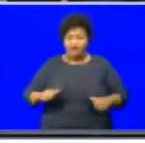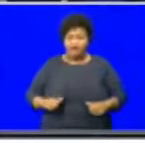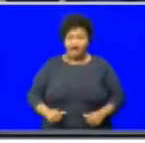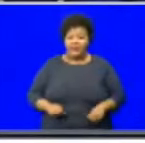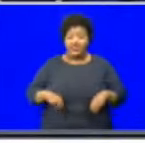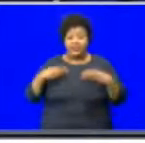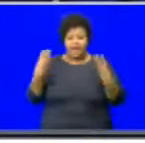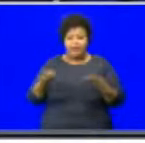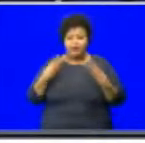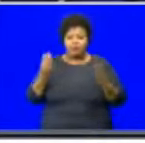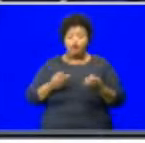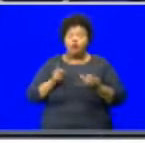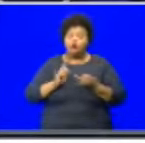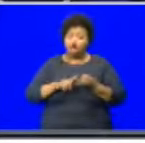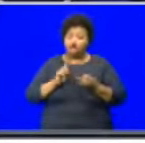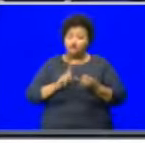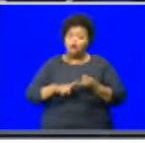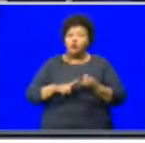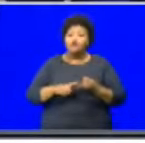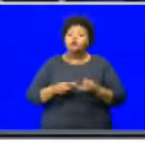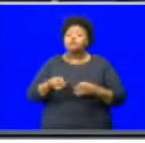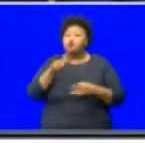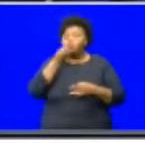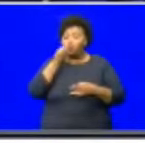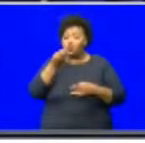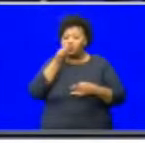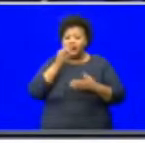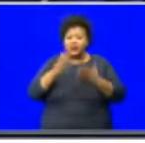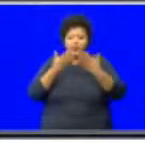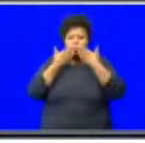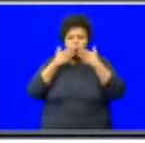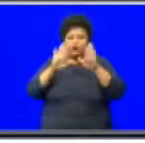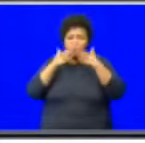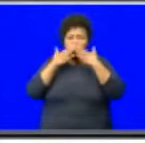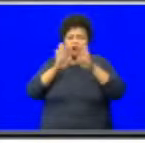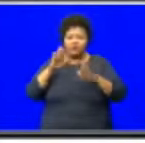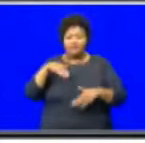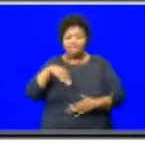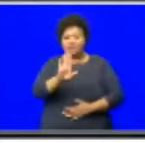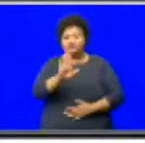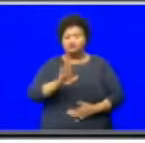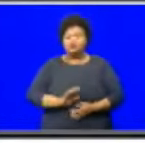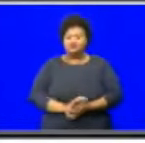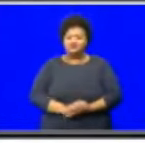inenyameni badlane futhi etinzabeni kubeka giyani msibi ngesebethani akulukhuni